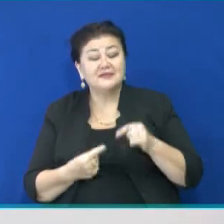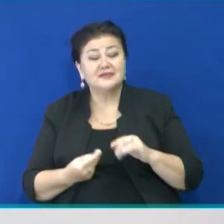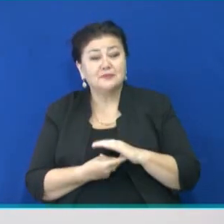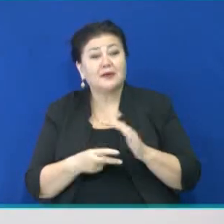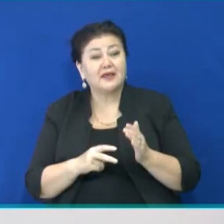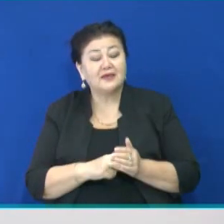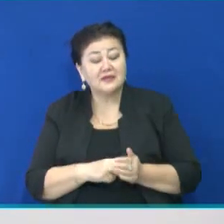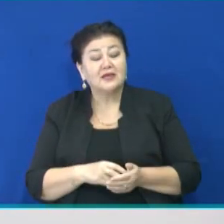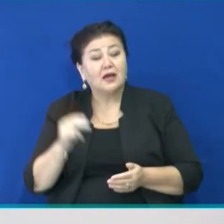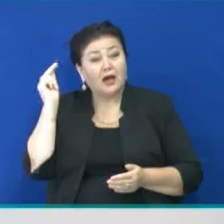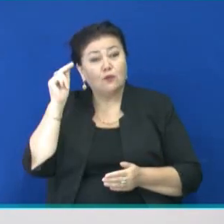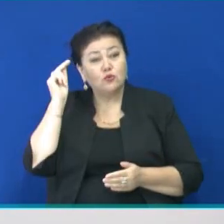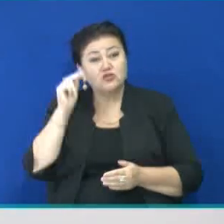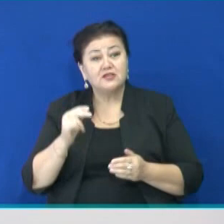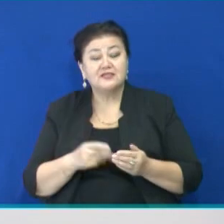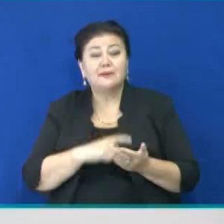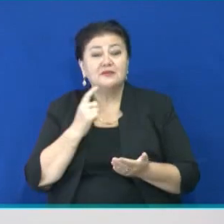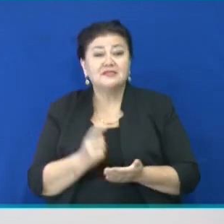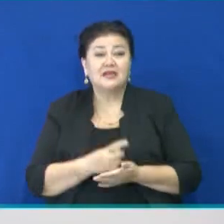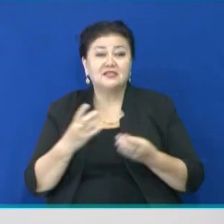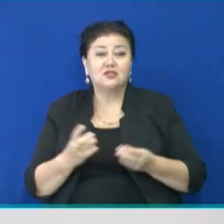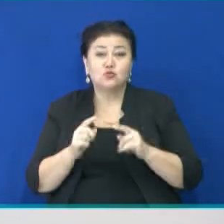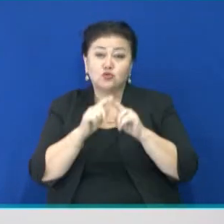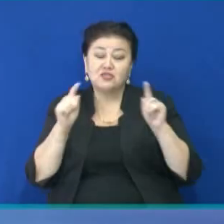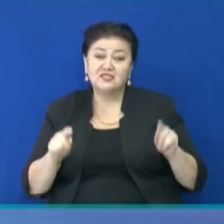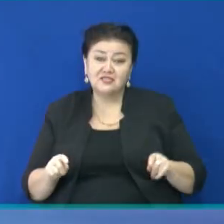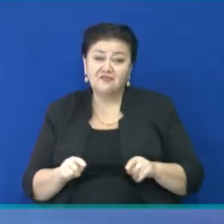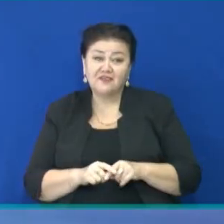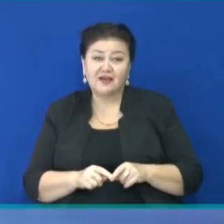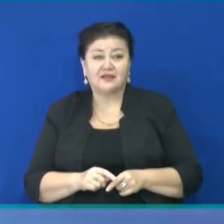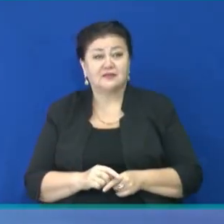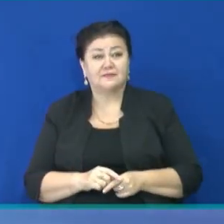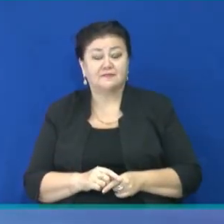оқудан өткені туралы сертификаты болуы тиіс делінген ақпаратта.